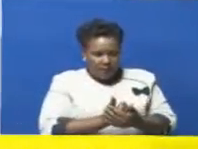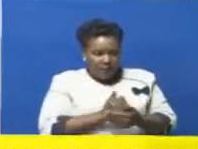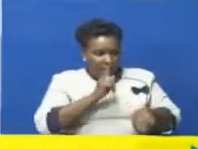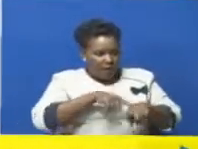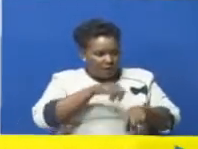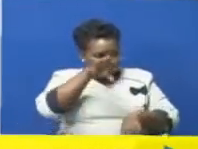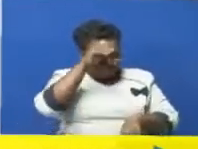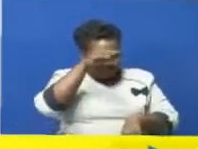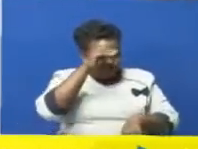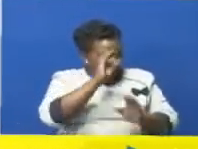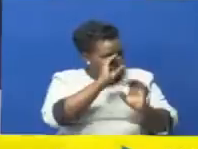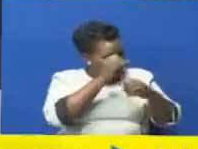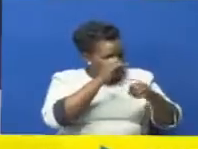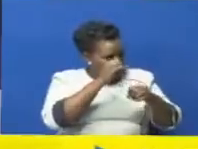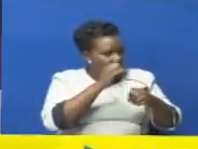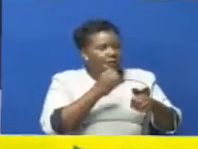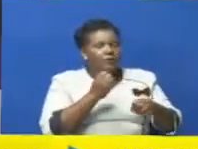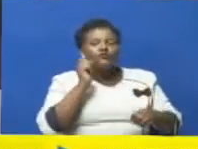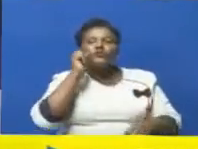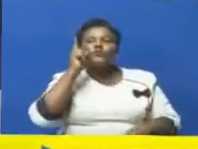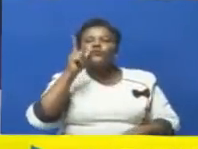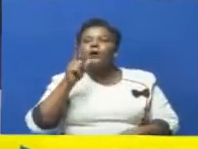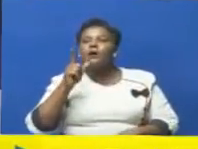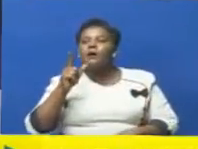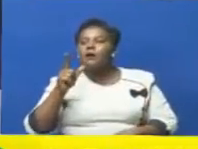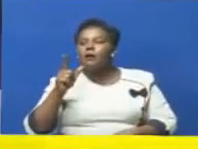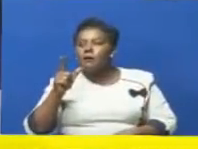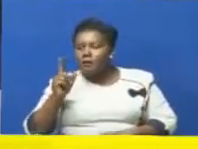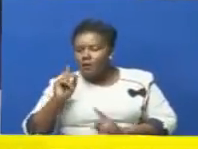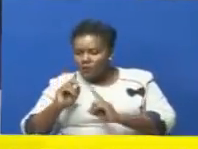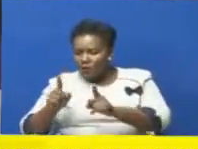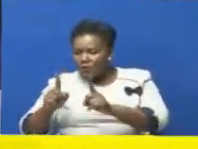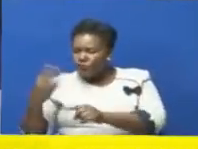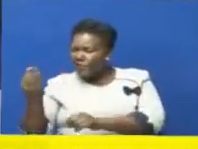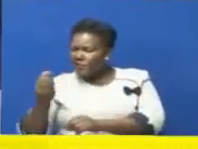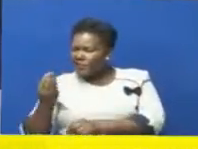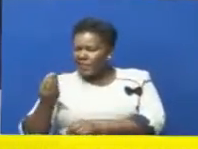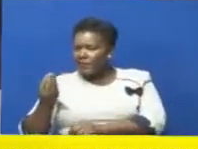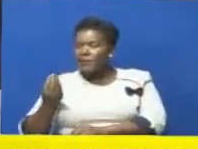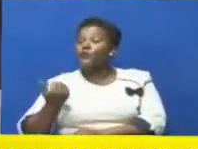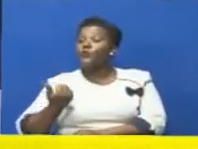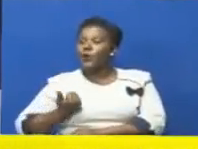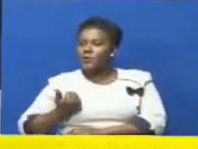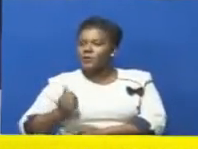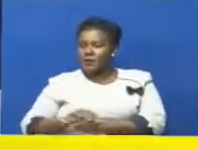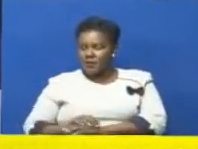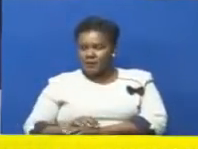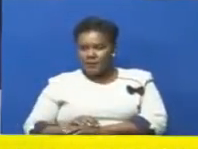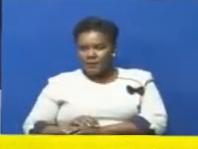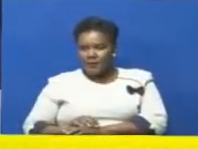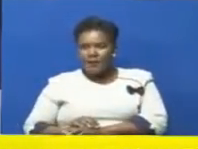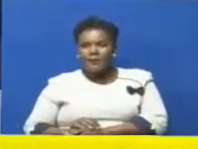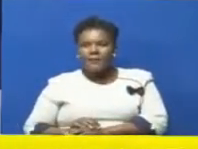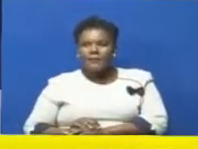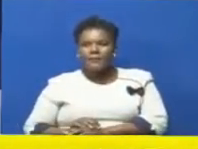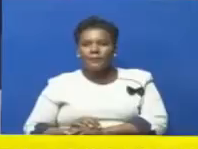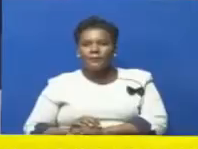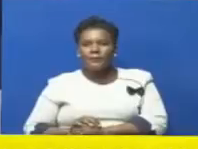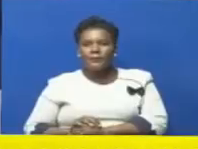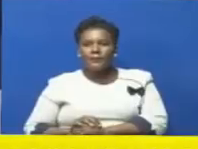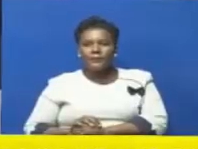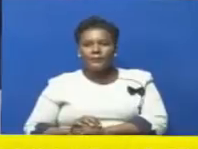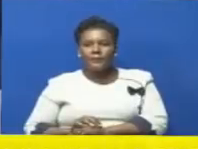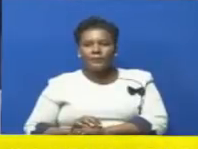na idadi ndogo ya walimu wa kike na kukua kwa teknolojia. Lakini yapi malengo ya kampeni hiyo?